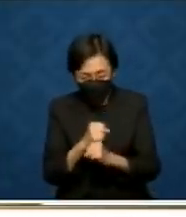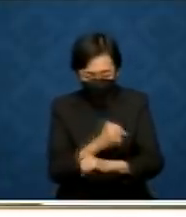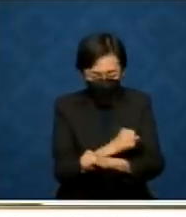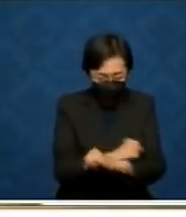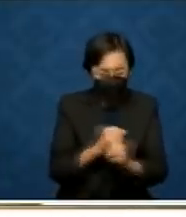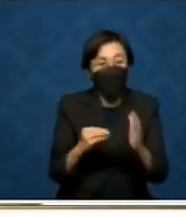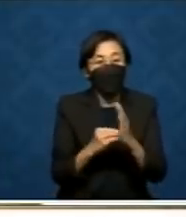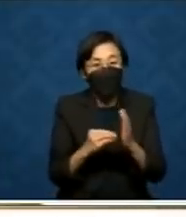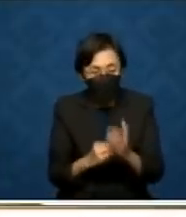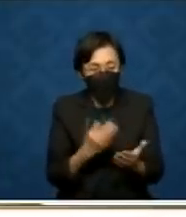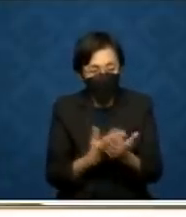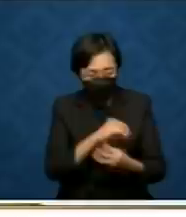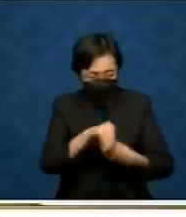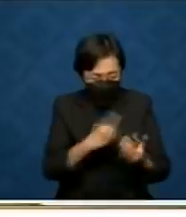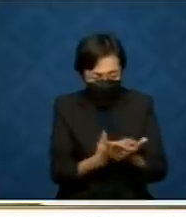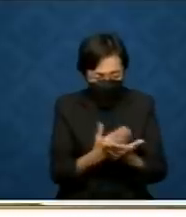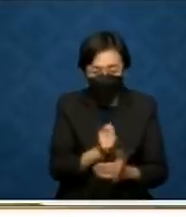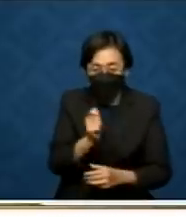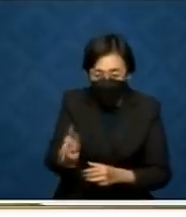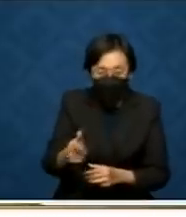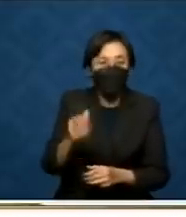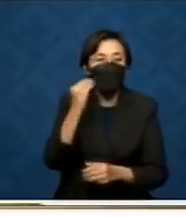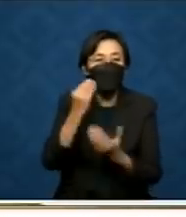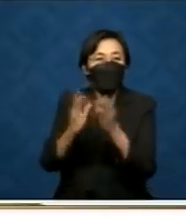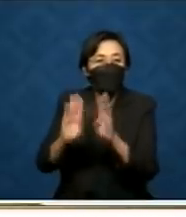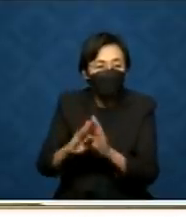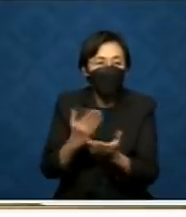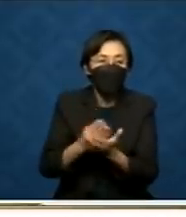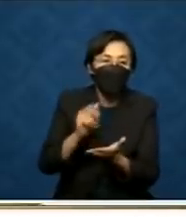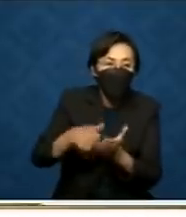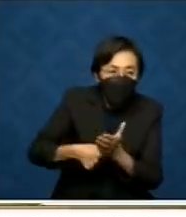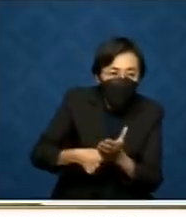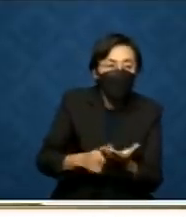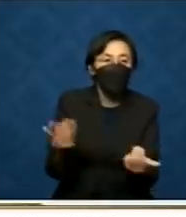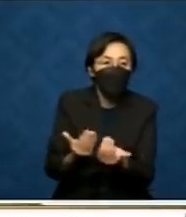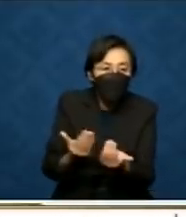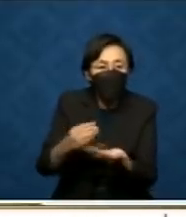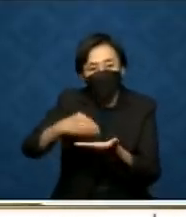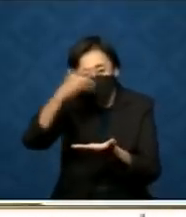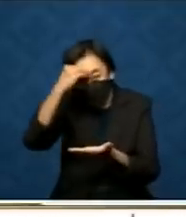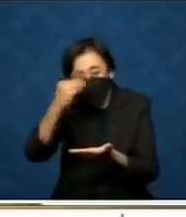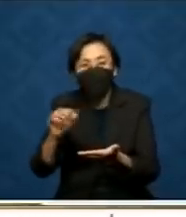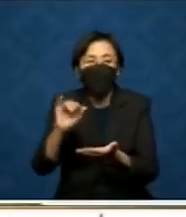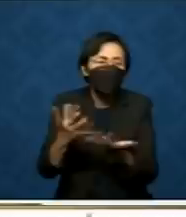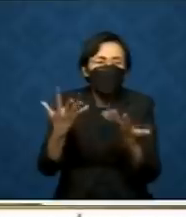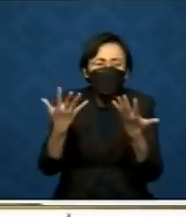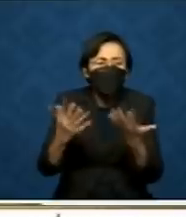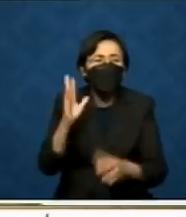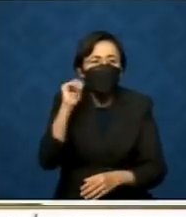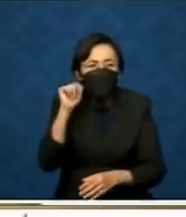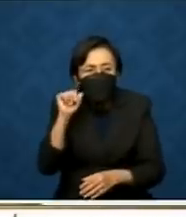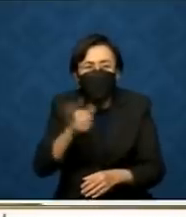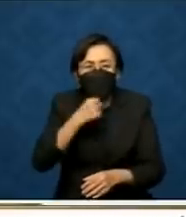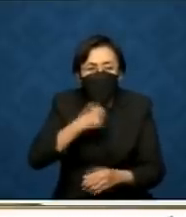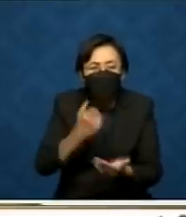เนี่ยส่งเงินกลับบ้านแต่ตอนนี้เก้าสินลูกหลานเล่าเรียนบ้างญาติเรียนบ้างพ่อแม่กลัว